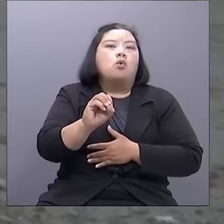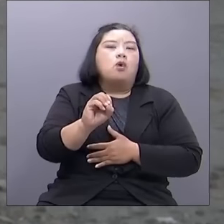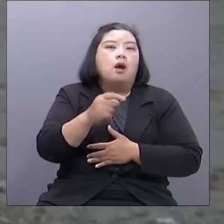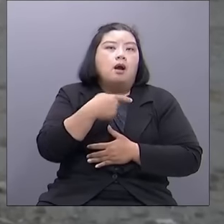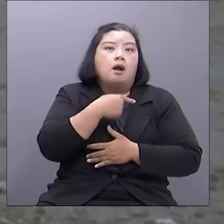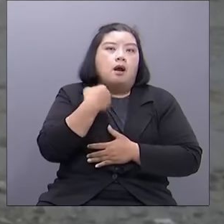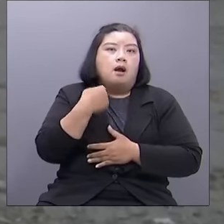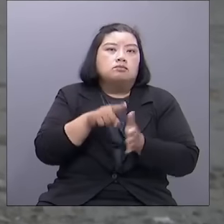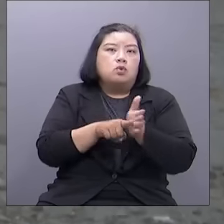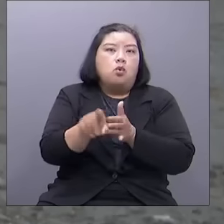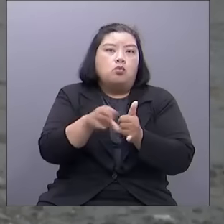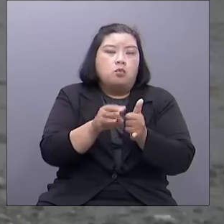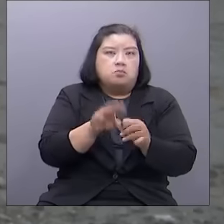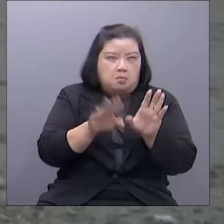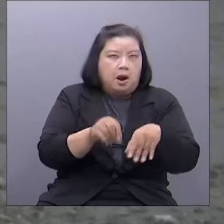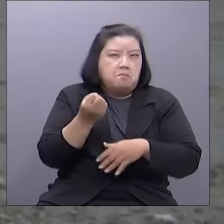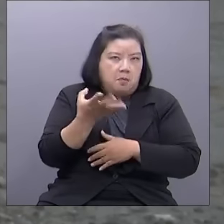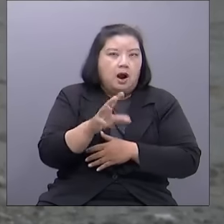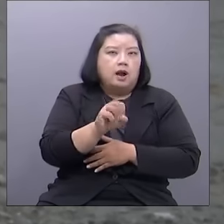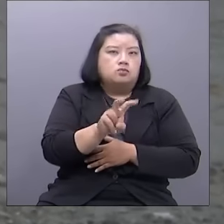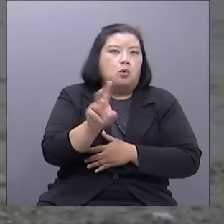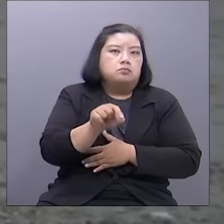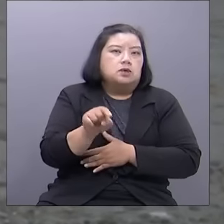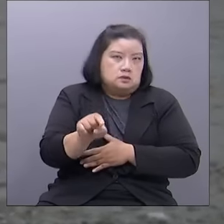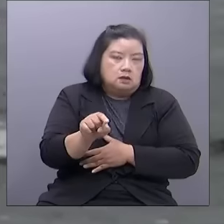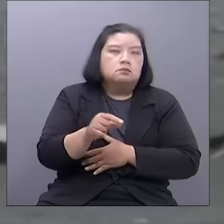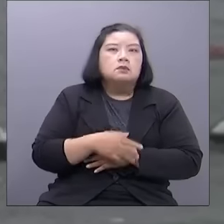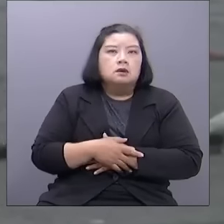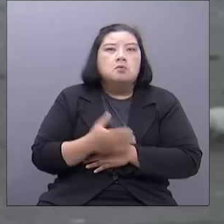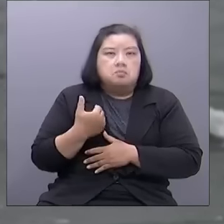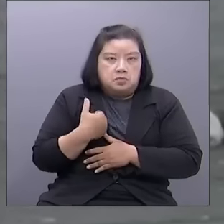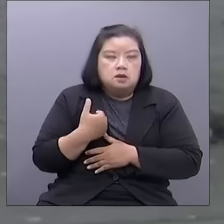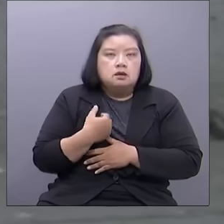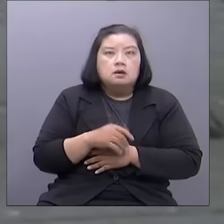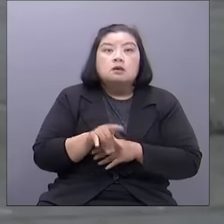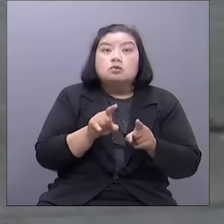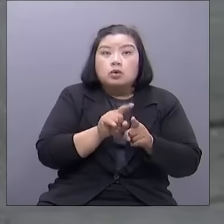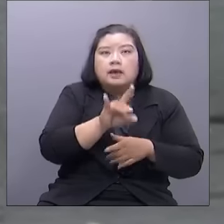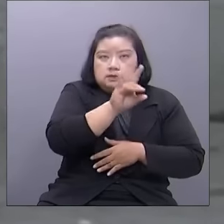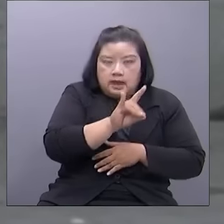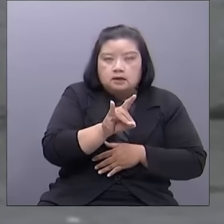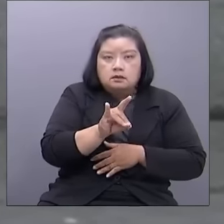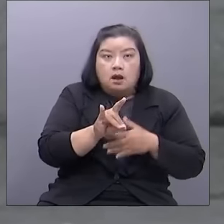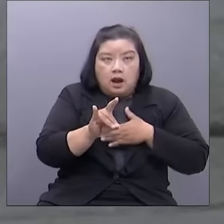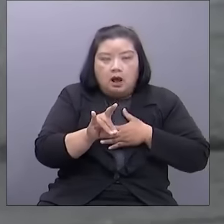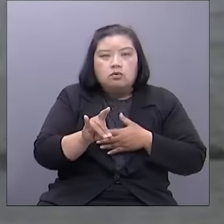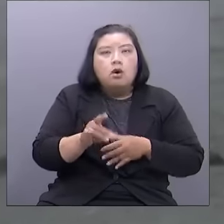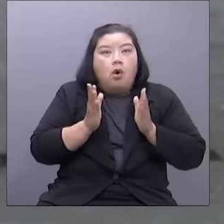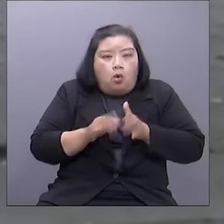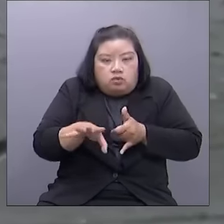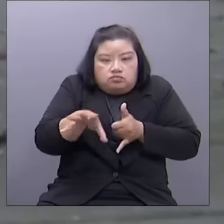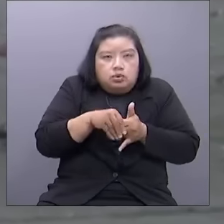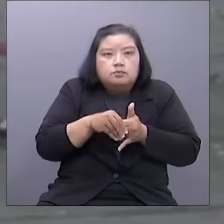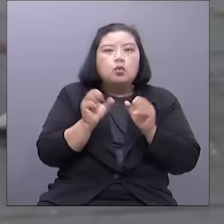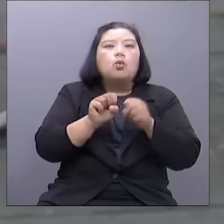งถึง 52% นะคะแม้ว่าการระบาดจากสัตว์สู่คนจะยังไม่ได้อยู่ในขั้นที่ต้องวิตกกังวลแต่ผู้เชี่ยวชาญจำ